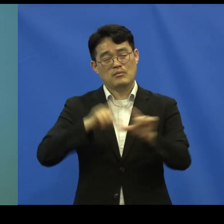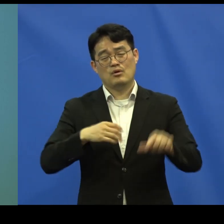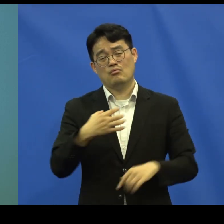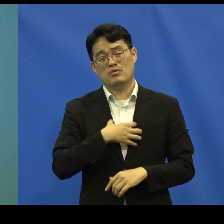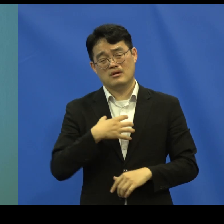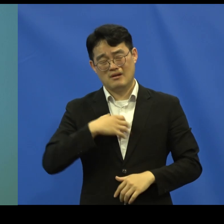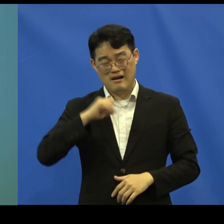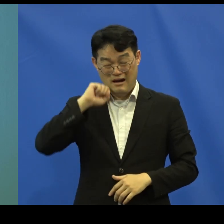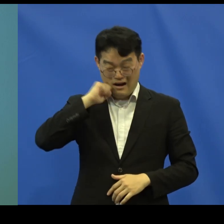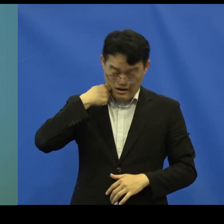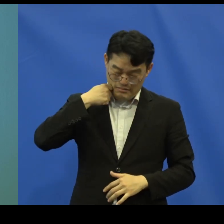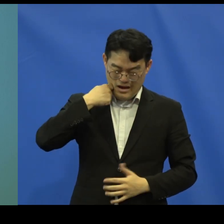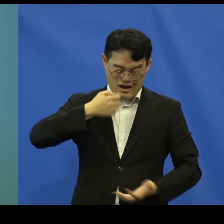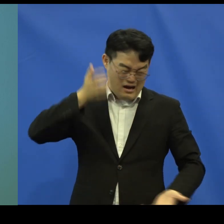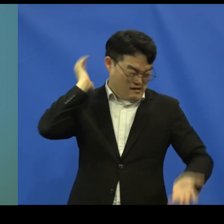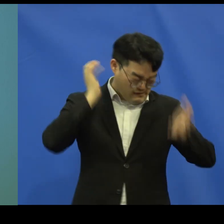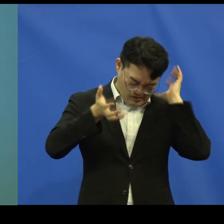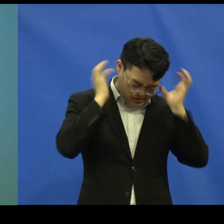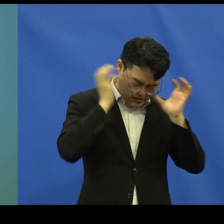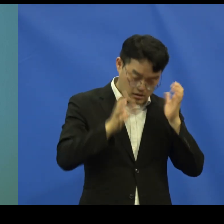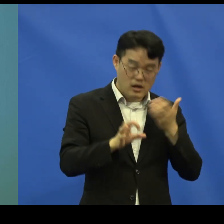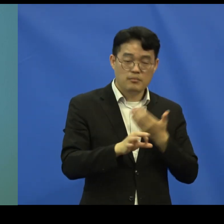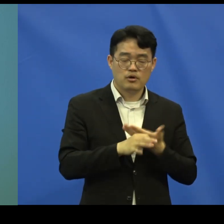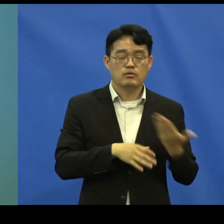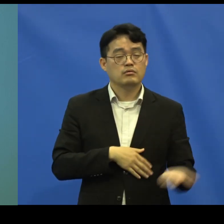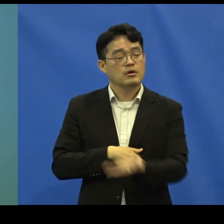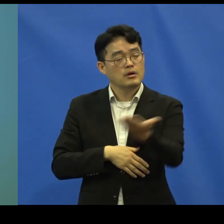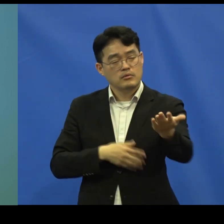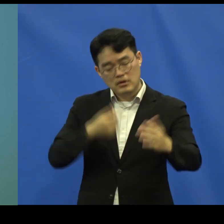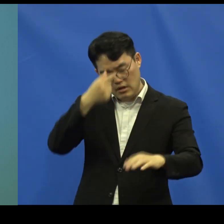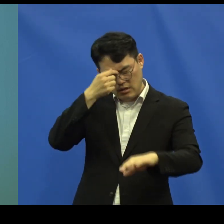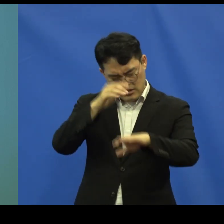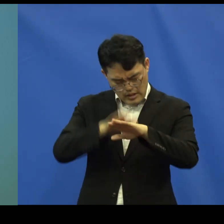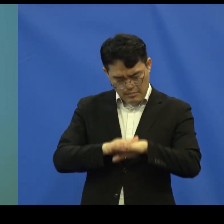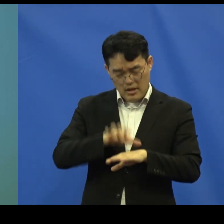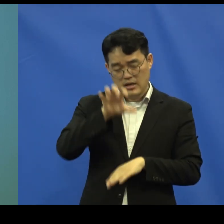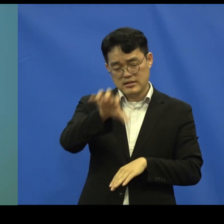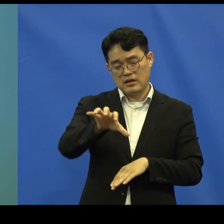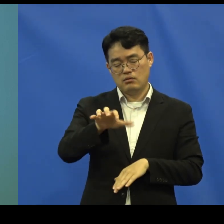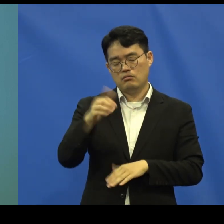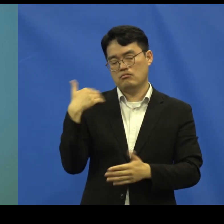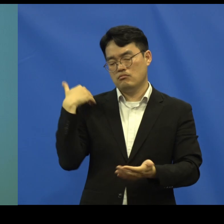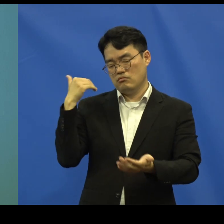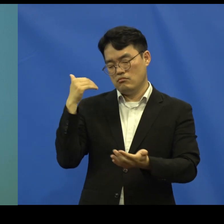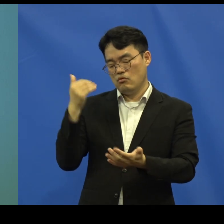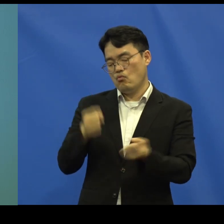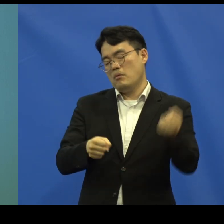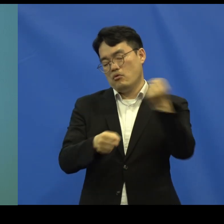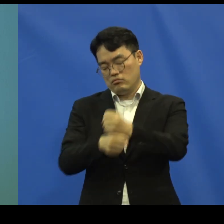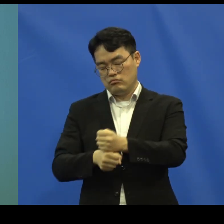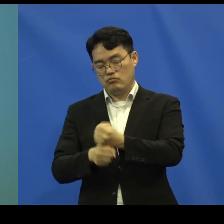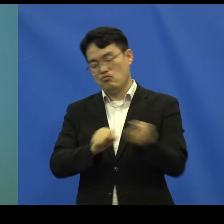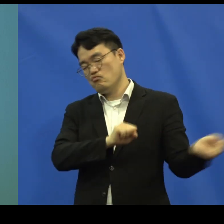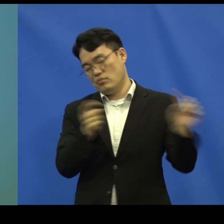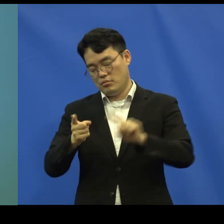있다면 예배의 자리로 가십시오. 그리고 참된 예배를 드십시오. 그리고